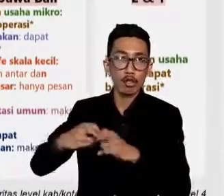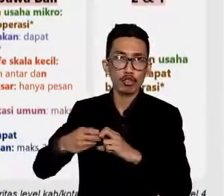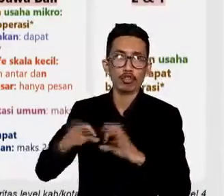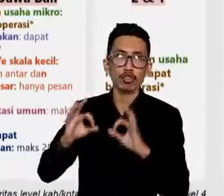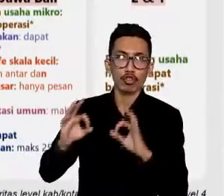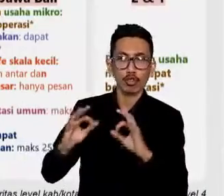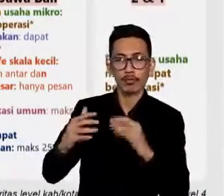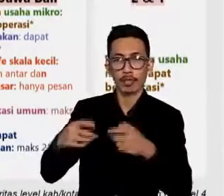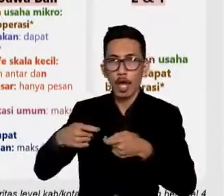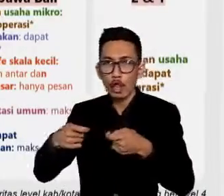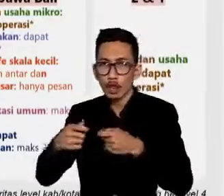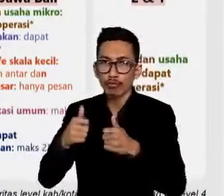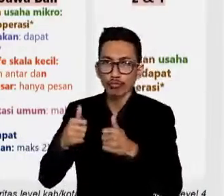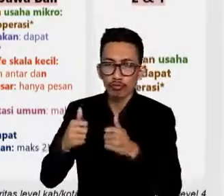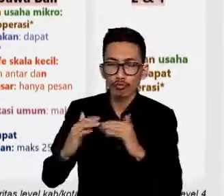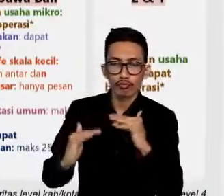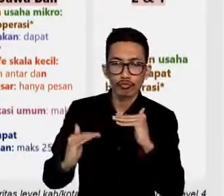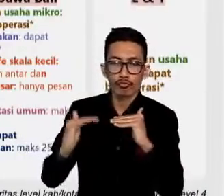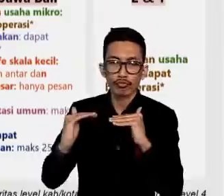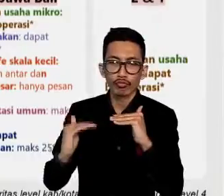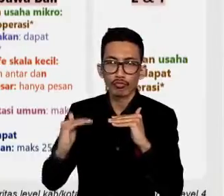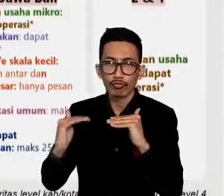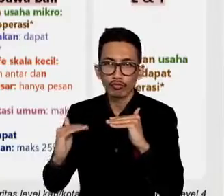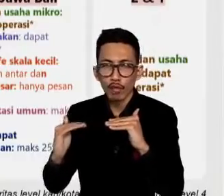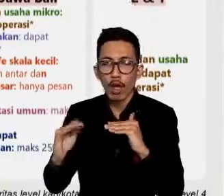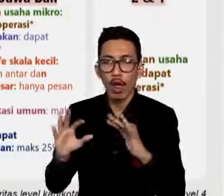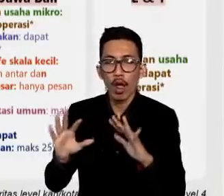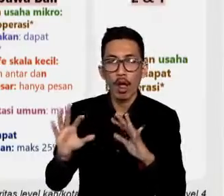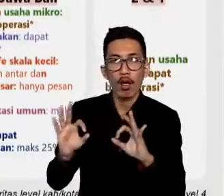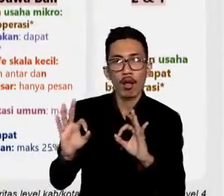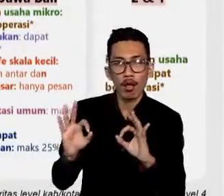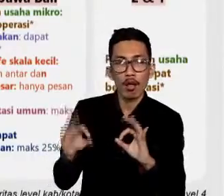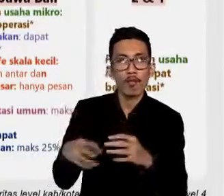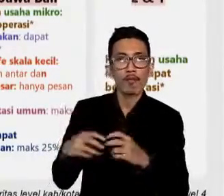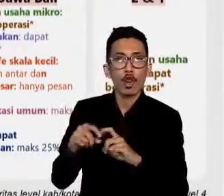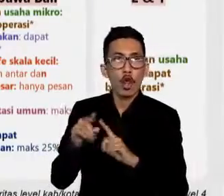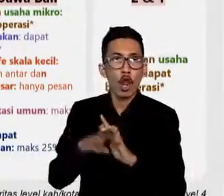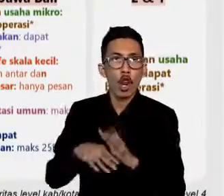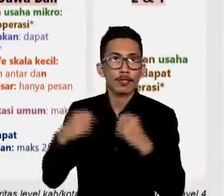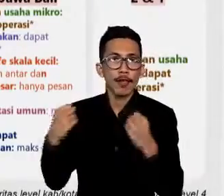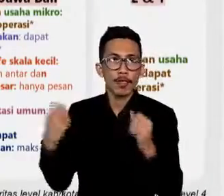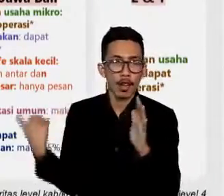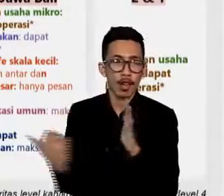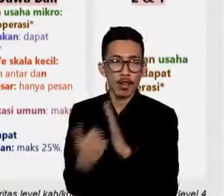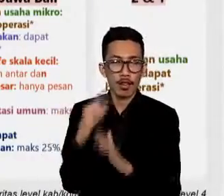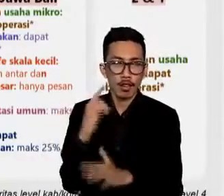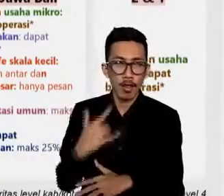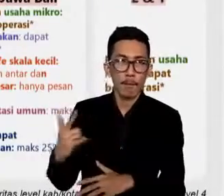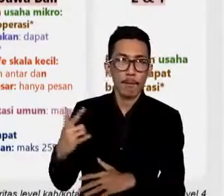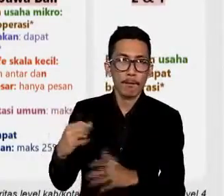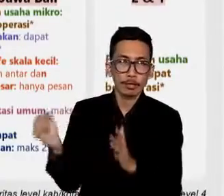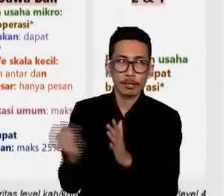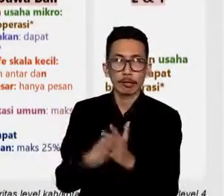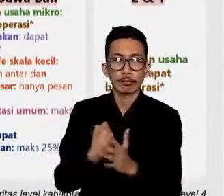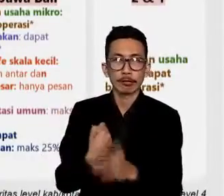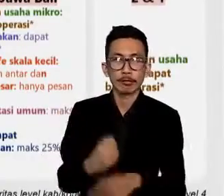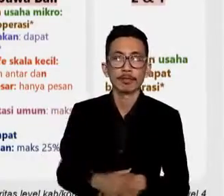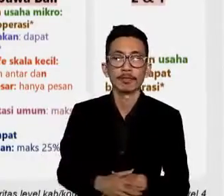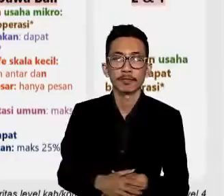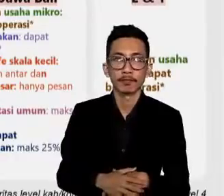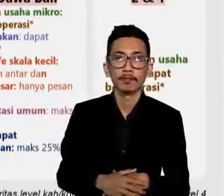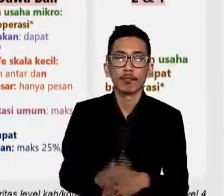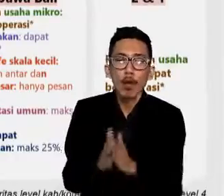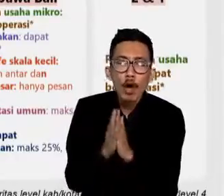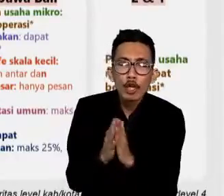dengan tetap memprioritaskan protokol kesehatan secara ketat oleh karena itu dimohon pemerintah